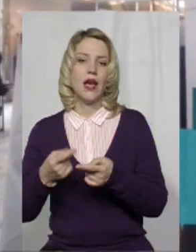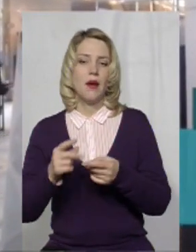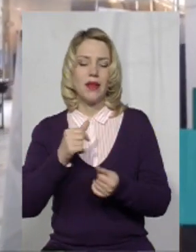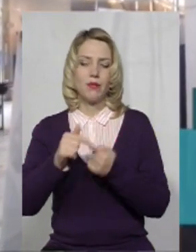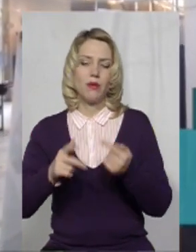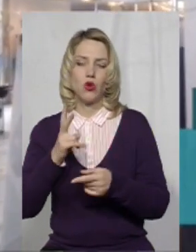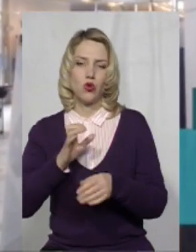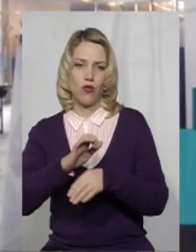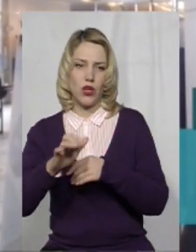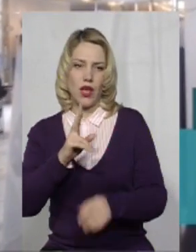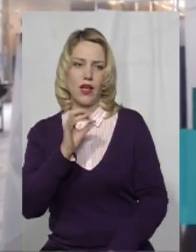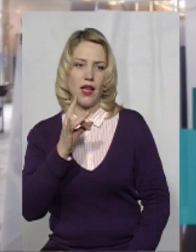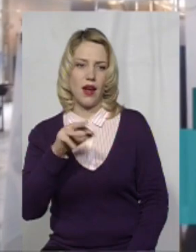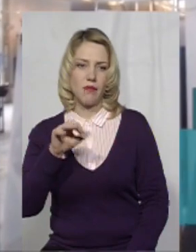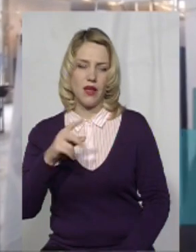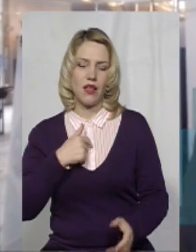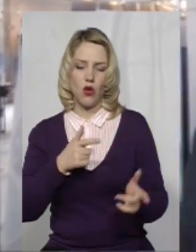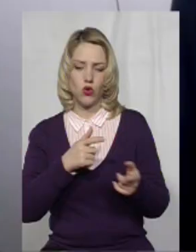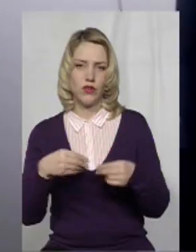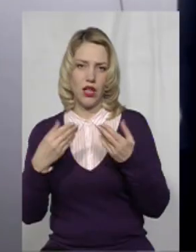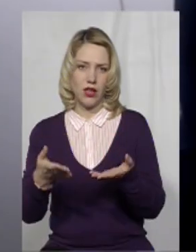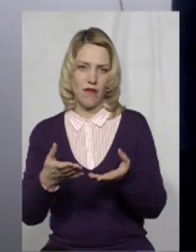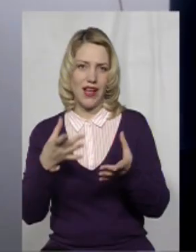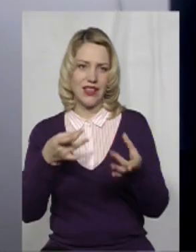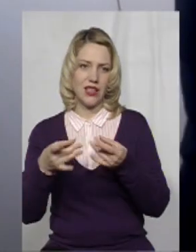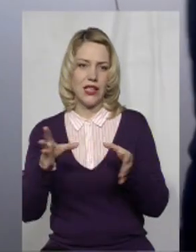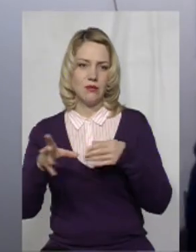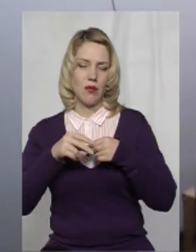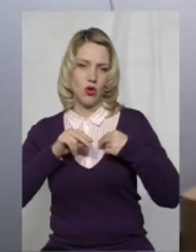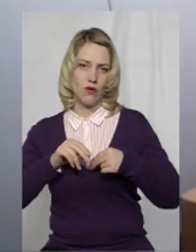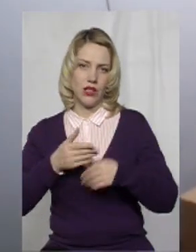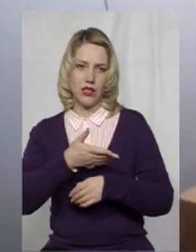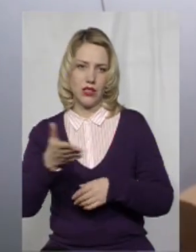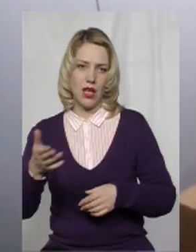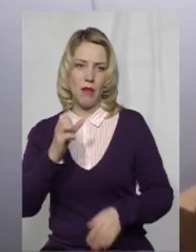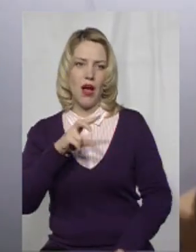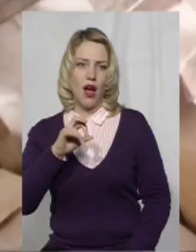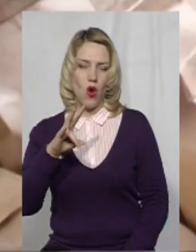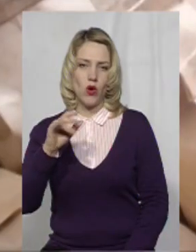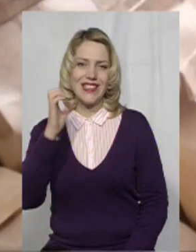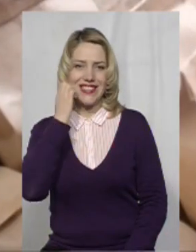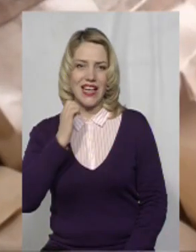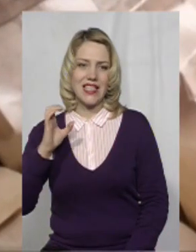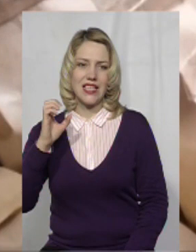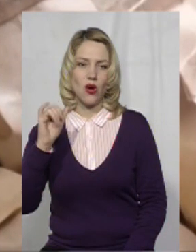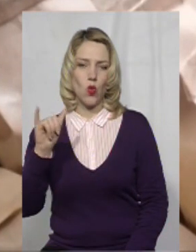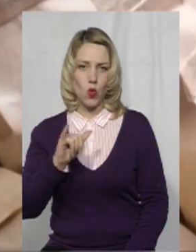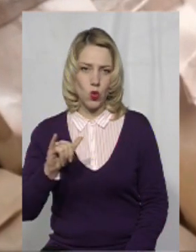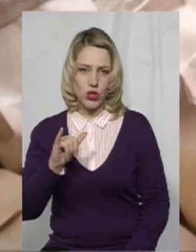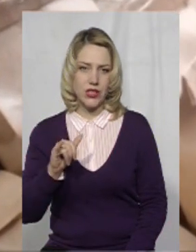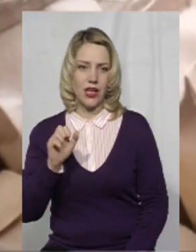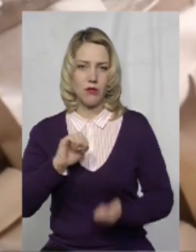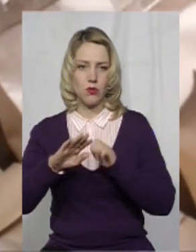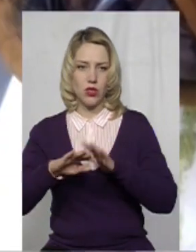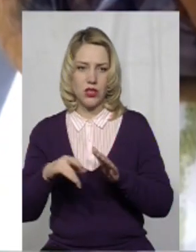кераміки, я готовий надавати їм продукти і співпрацювати з ними. Альона Продивус привезла на форумі Старої Ушиці Кам'янець-Подільського району чаї з лікарських